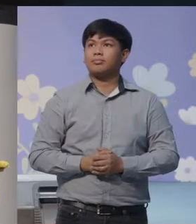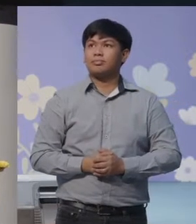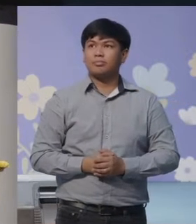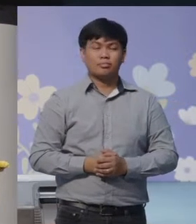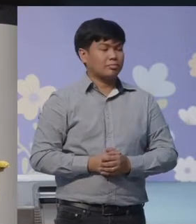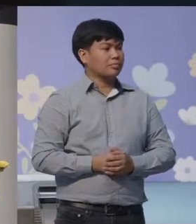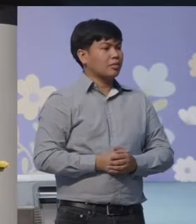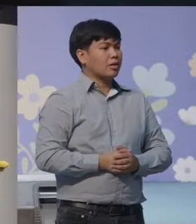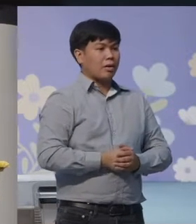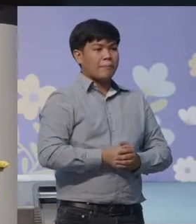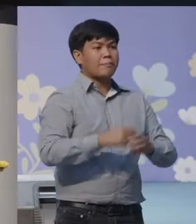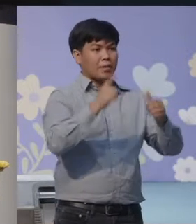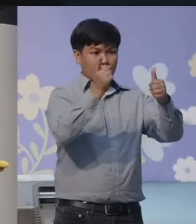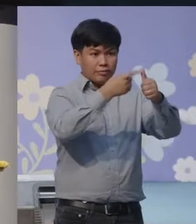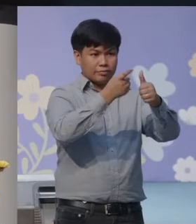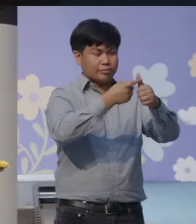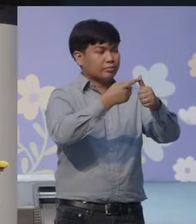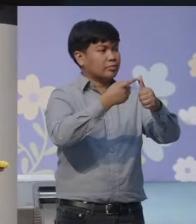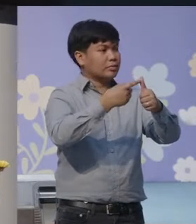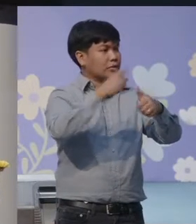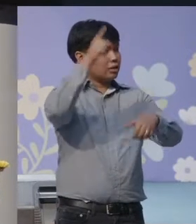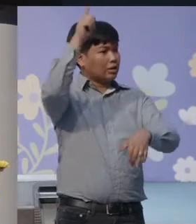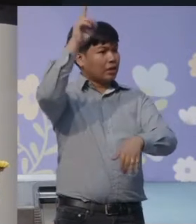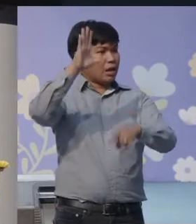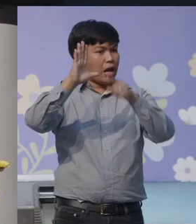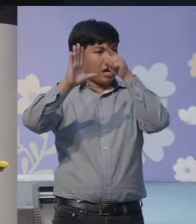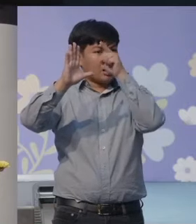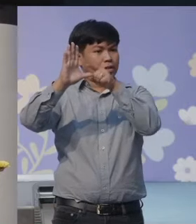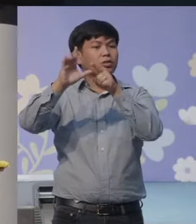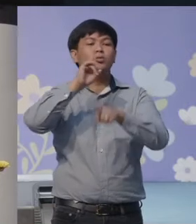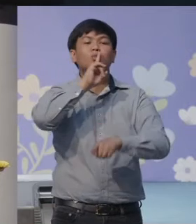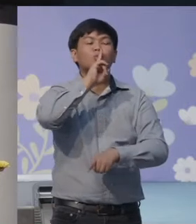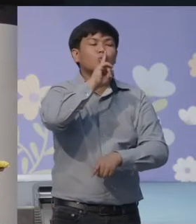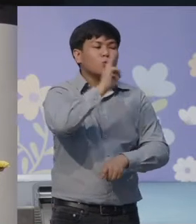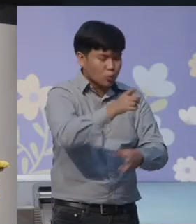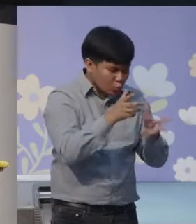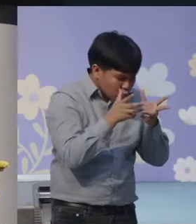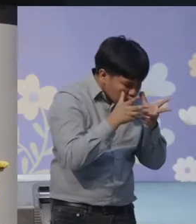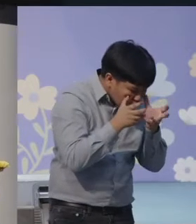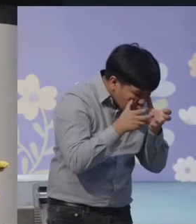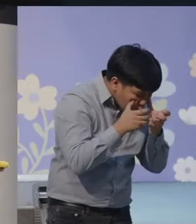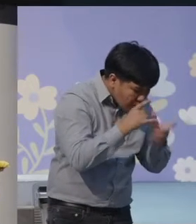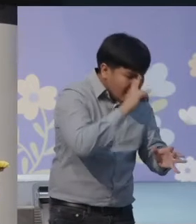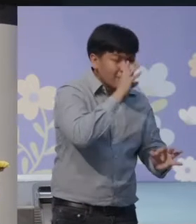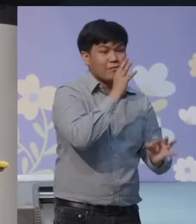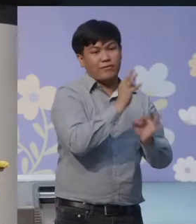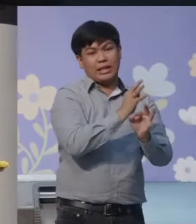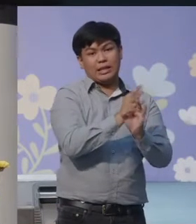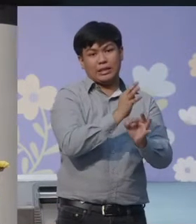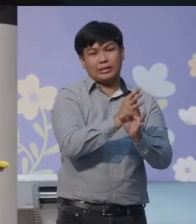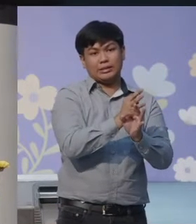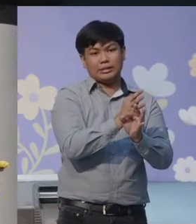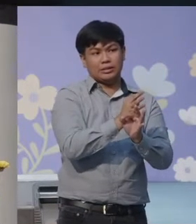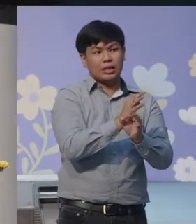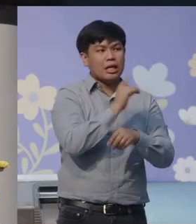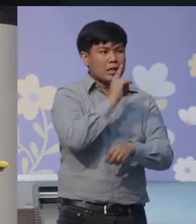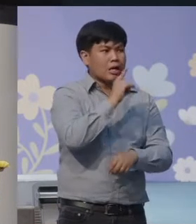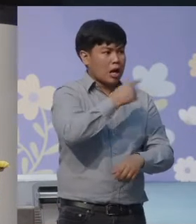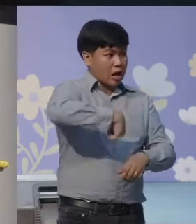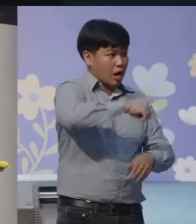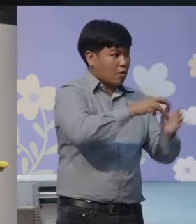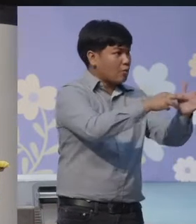Una, ang Diyos ni Hana ay tunay na nakikinig sa pananampalataya at sa ating mga